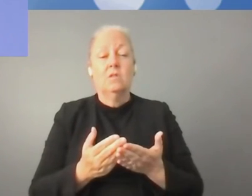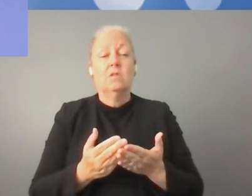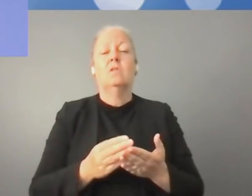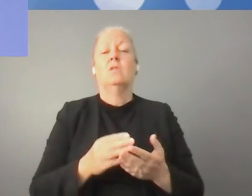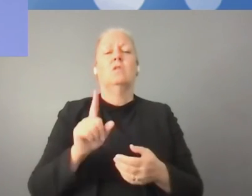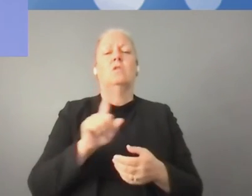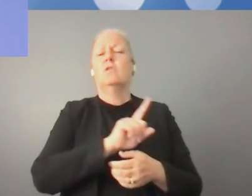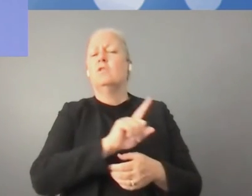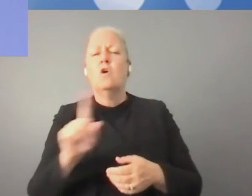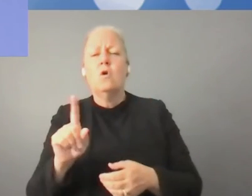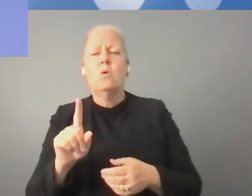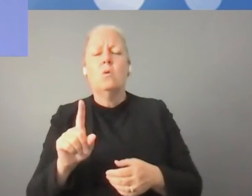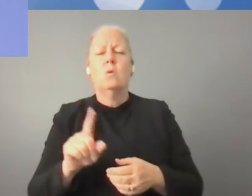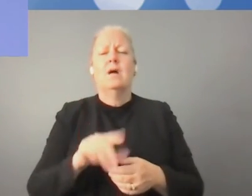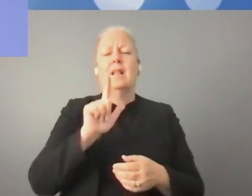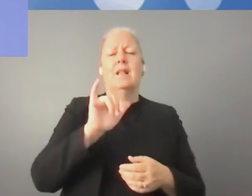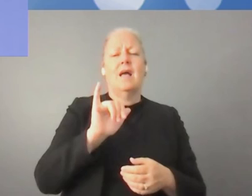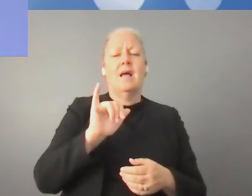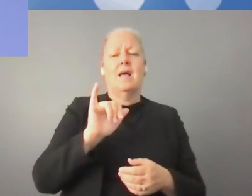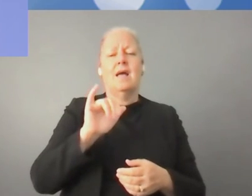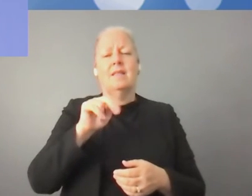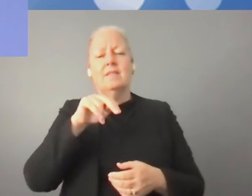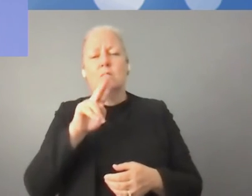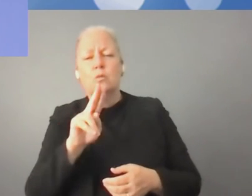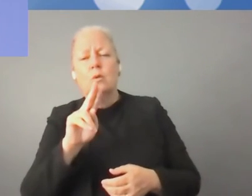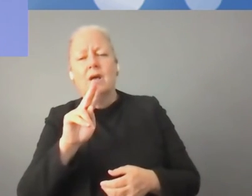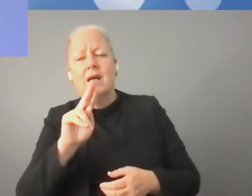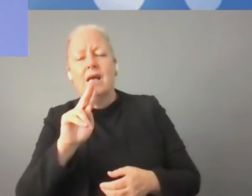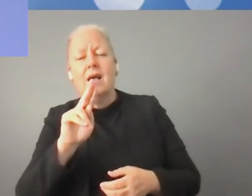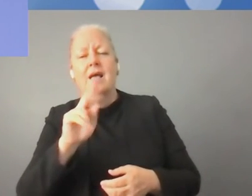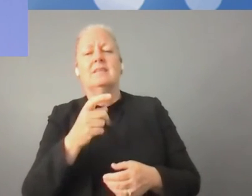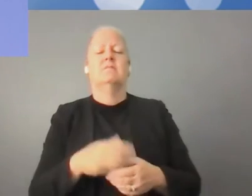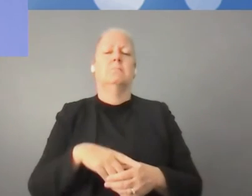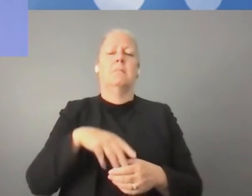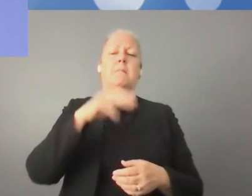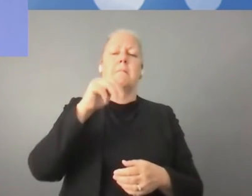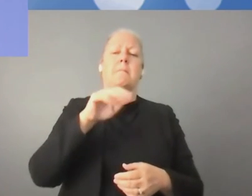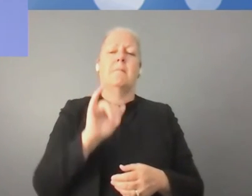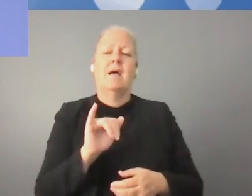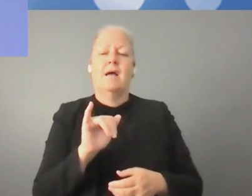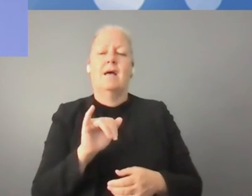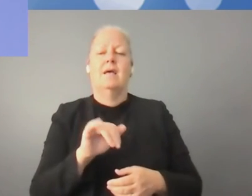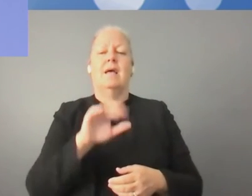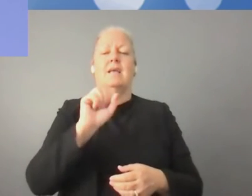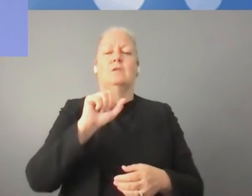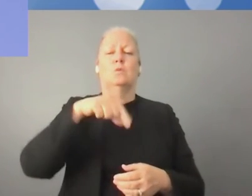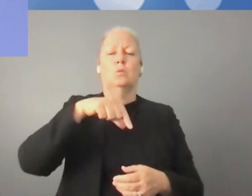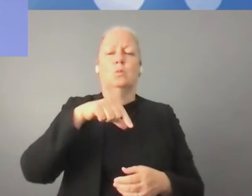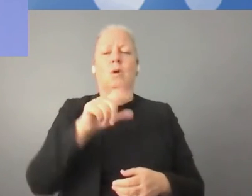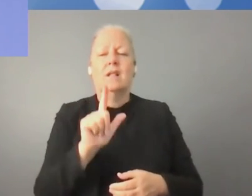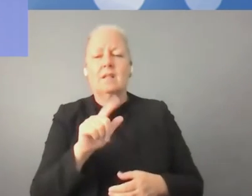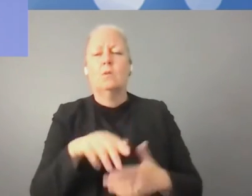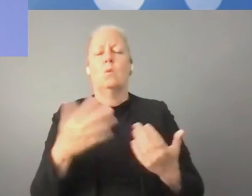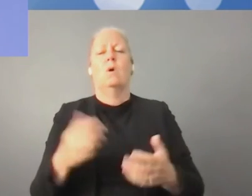цифровой мир без Linux, без MySQL, без open